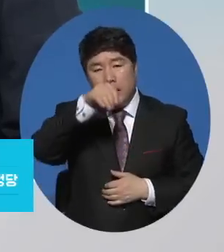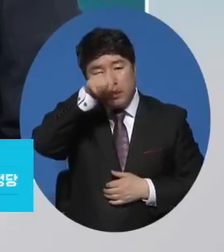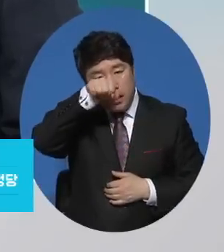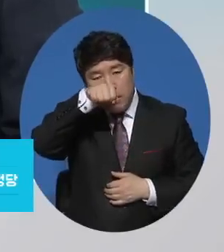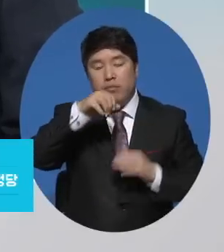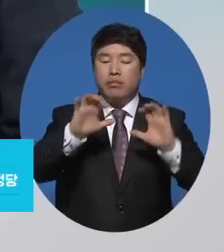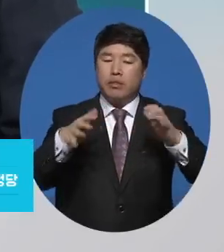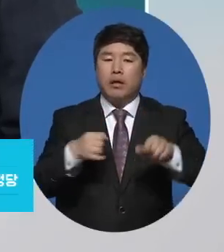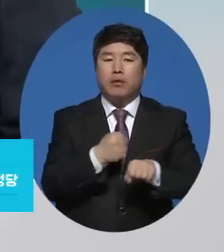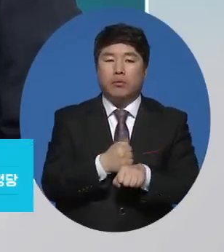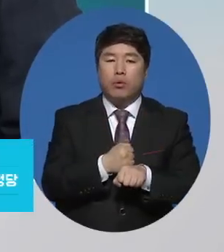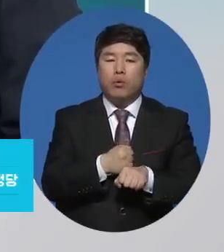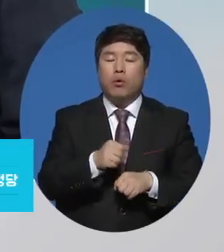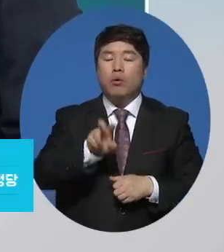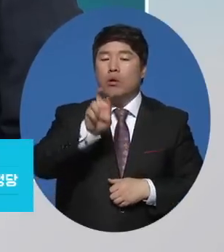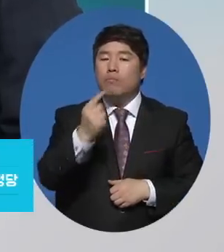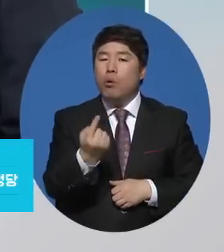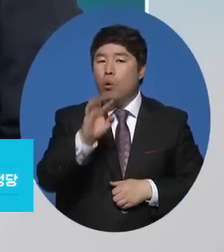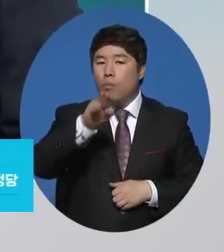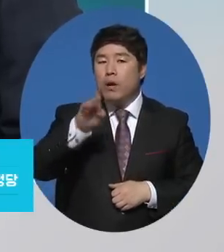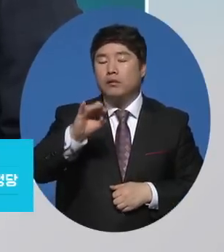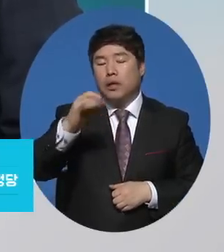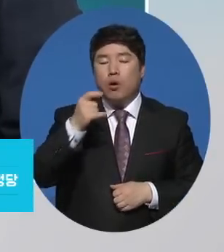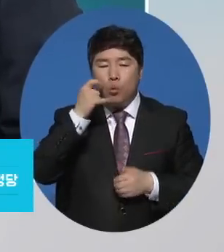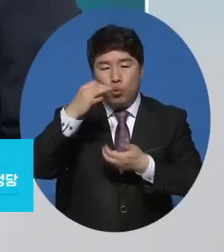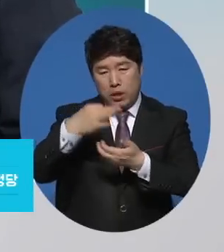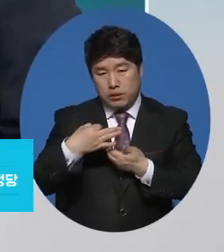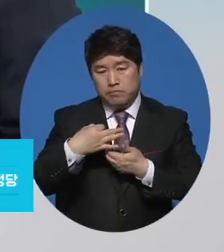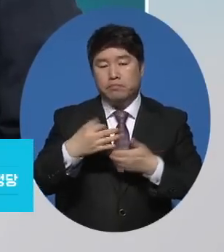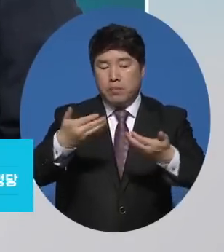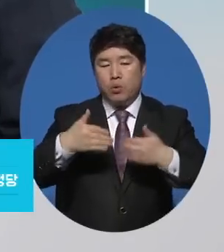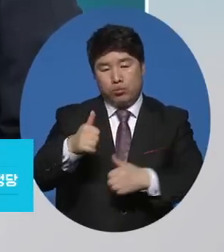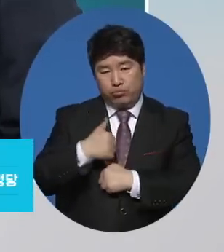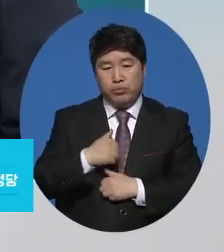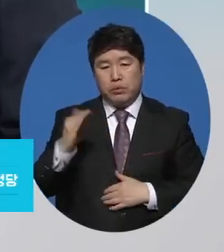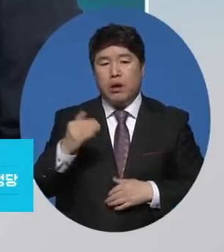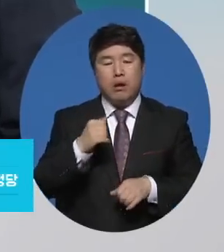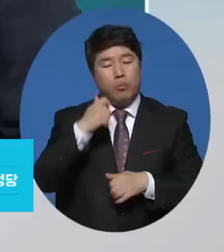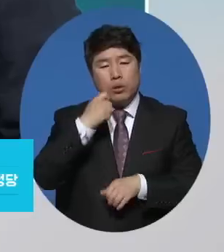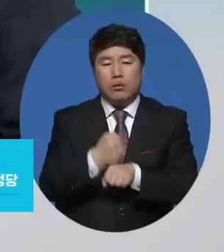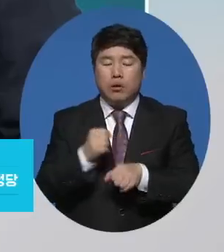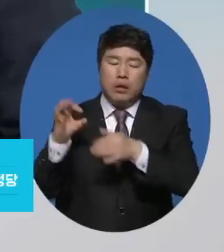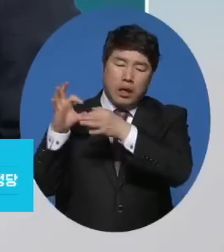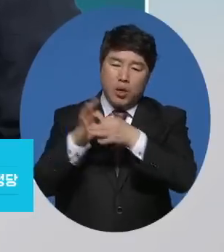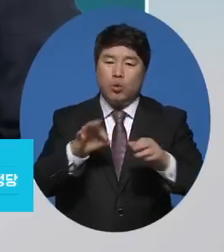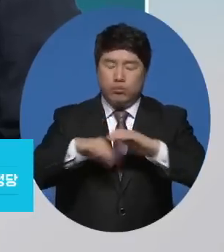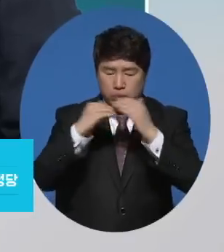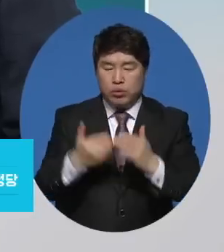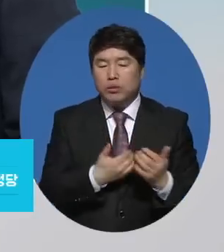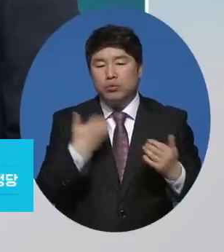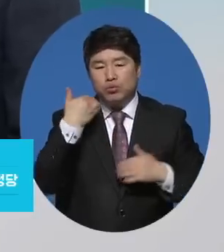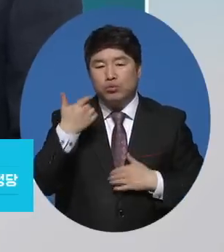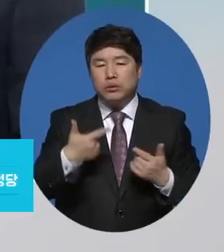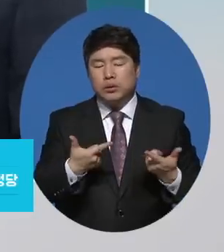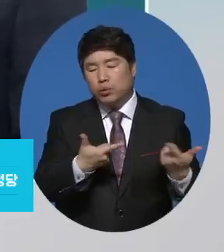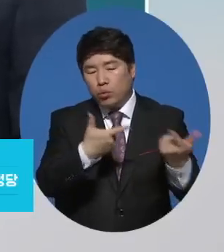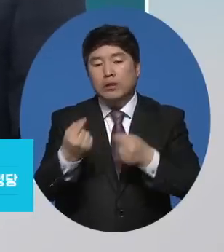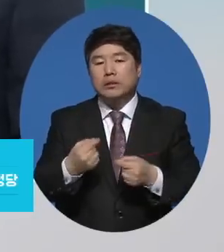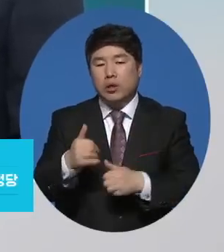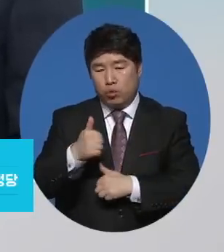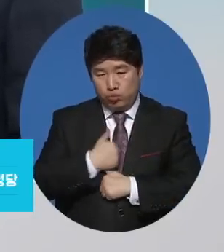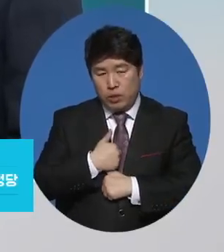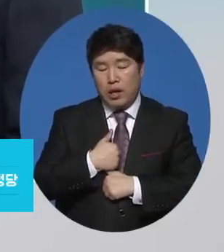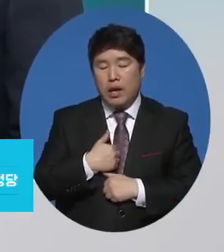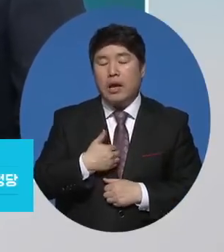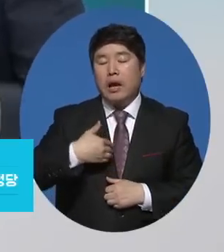년째 모병제로 가려 그러다가 지금 모병제로 못 가고 있고 결국 징병제로 계속하 하고 있고 스웨덴이나